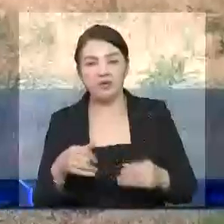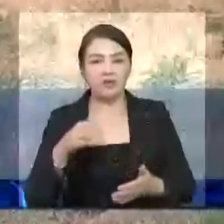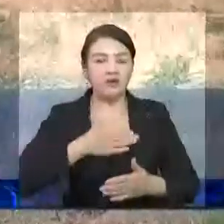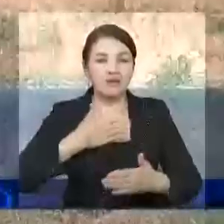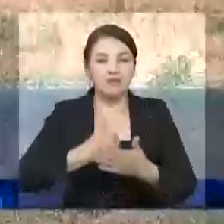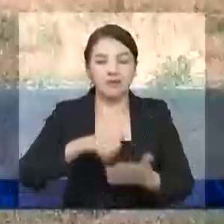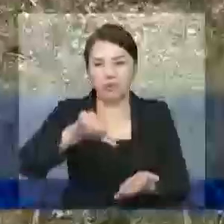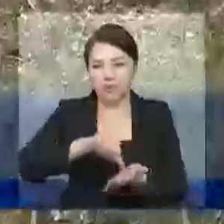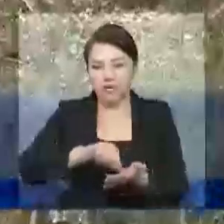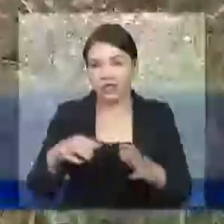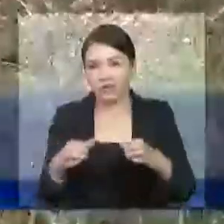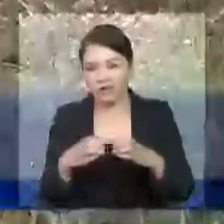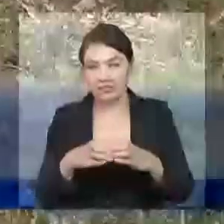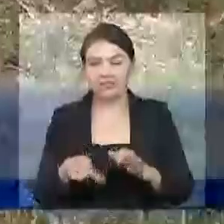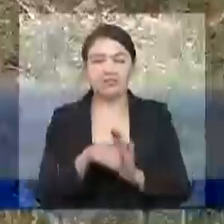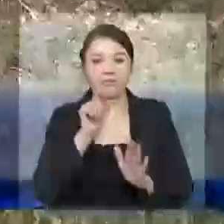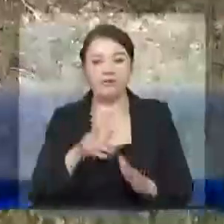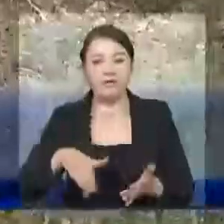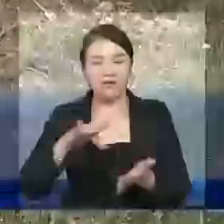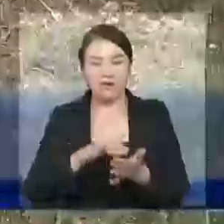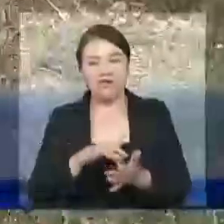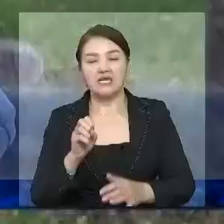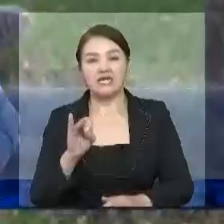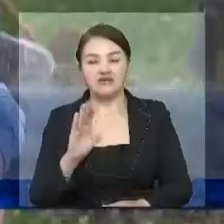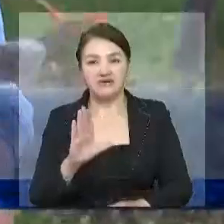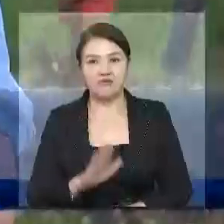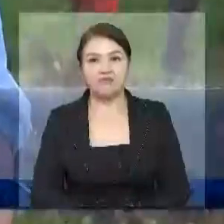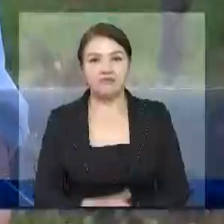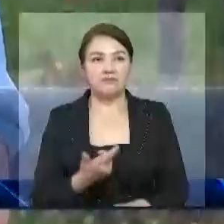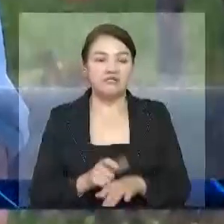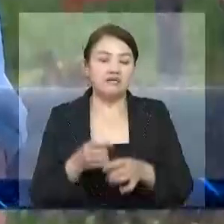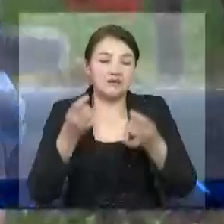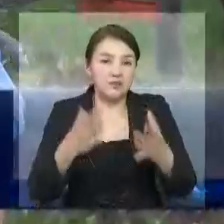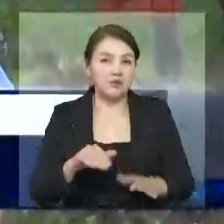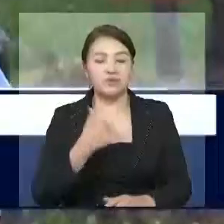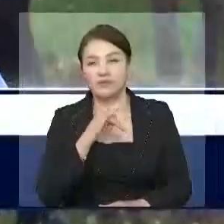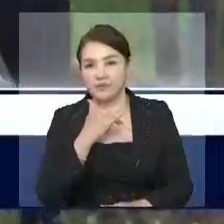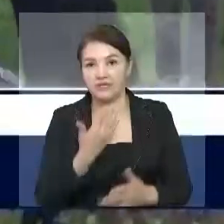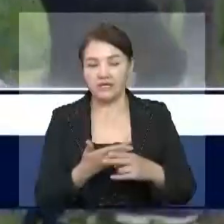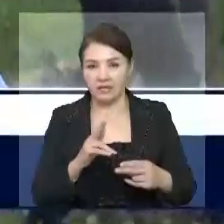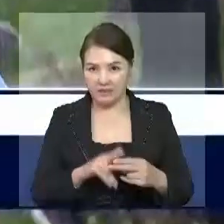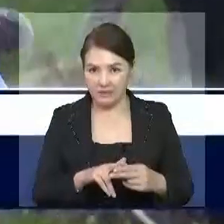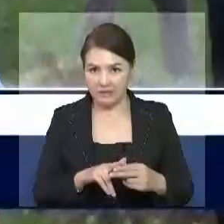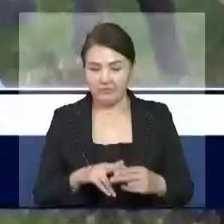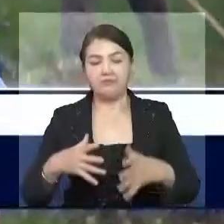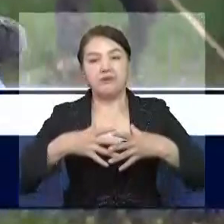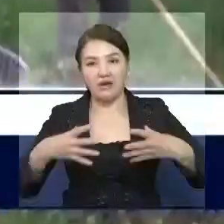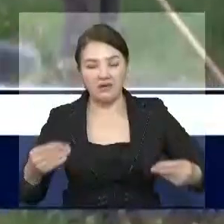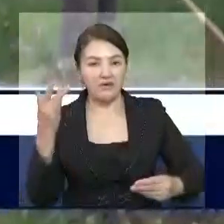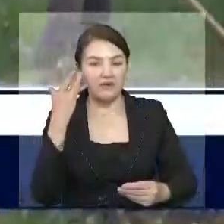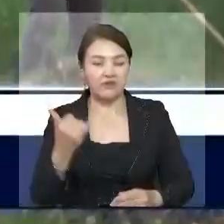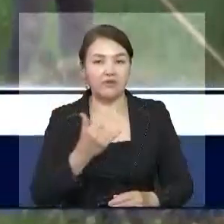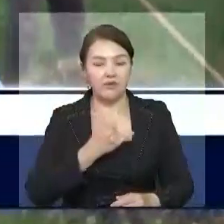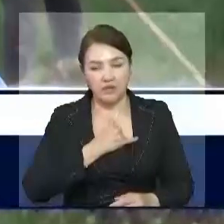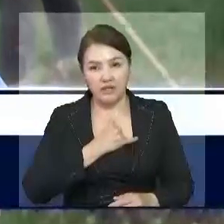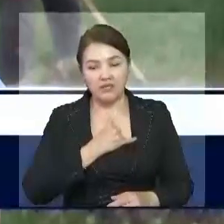в экологической акции приняли депутаты городского и областного маслихатов. Это не совсем субботник. Субботники по весне всегда в нашей